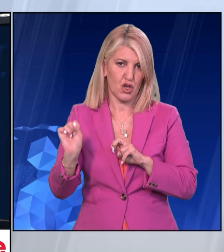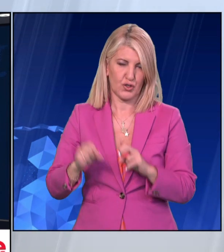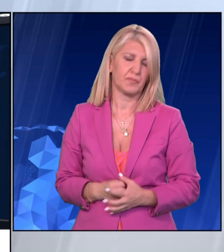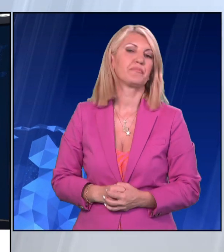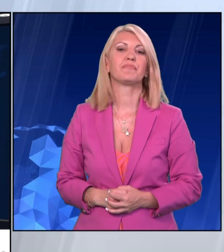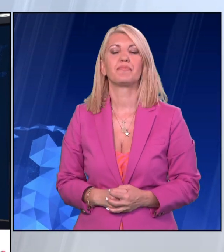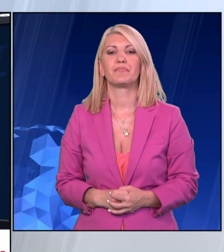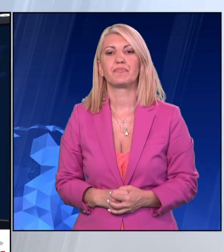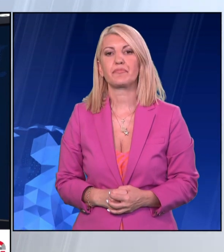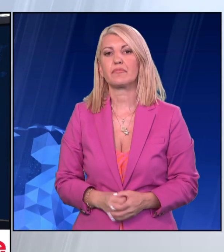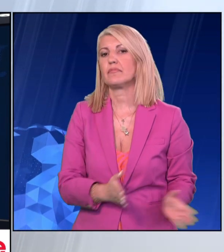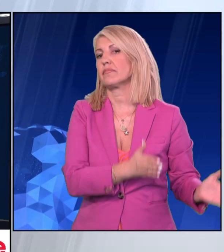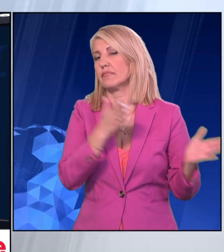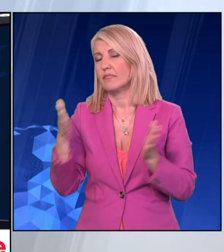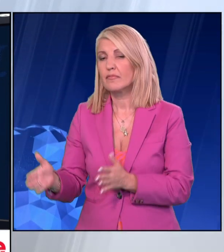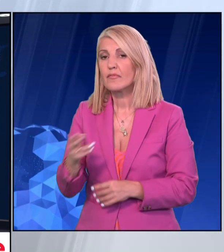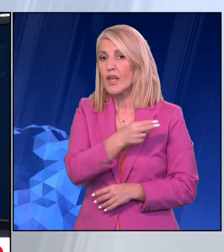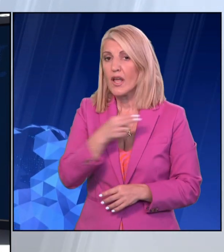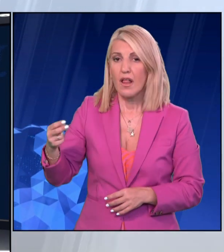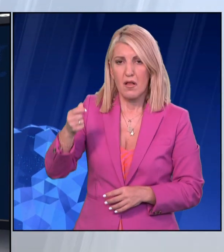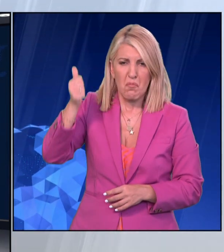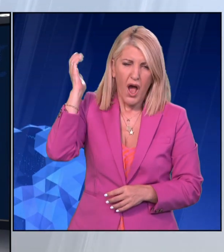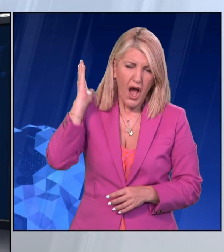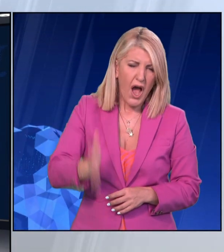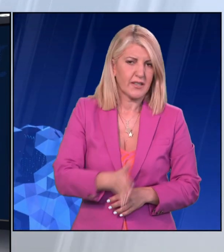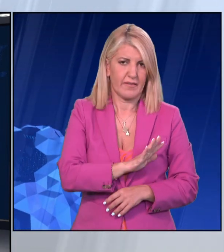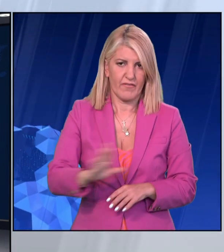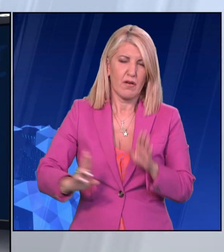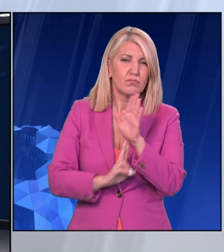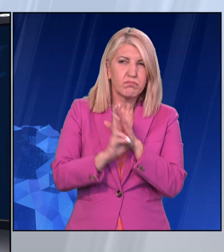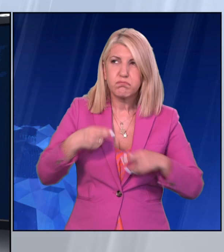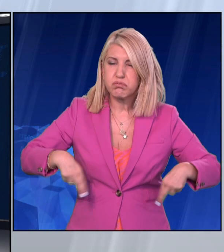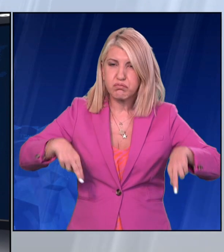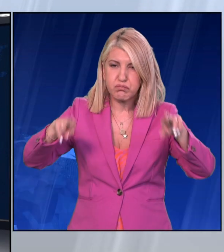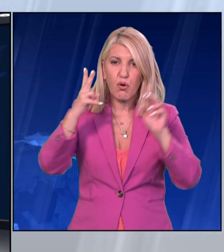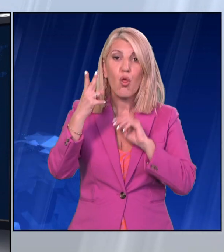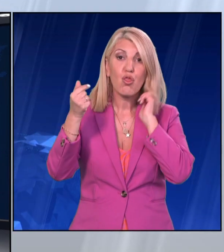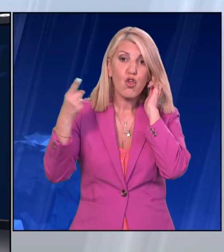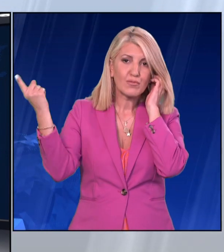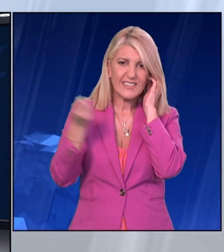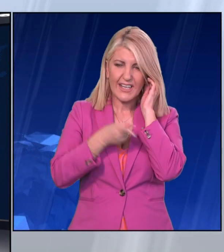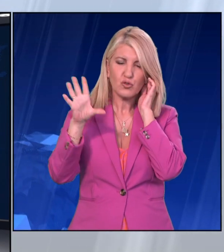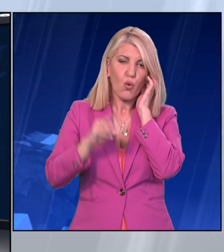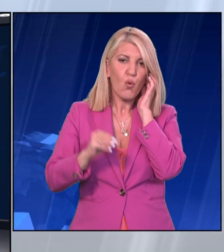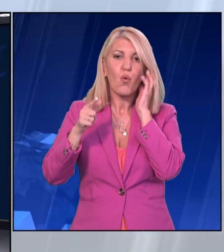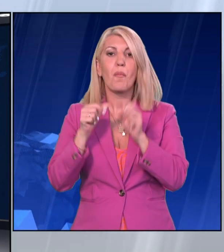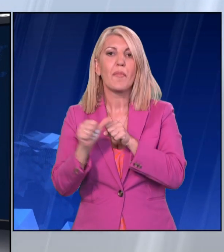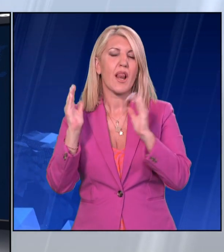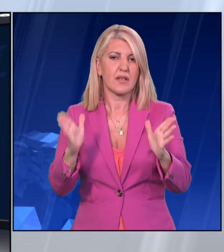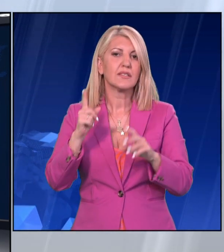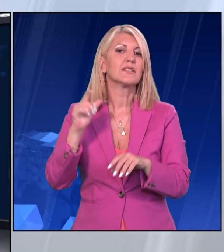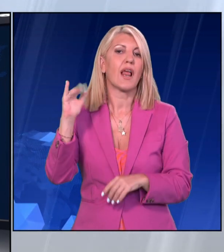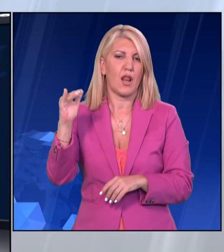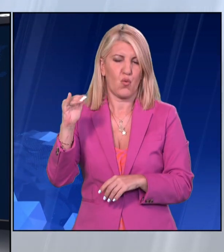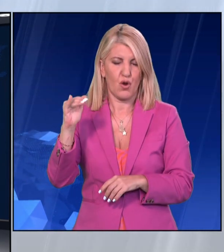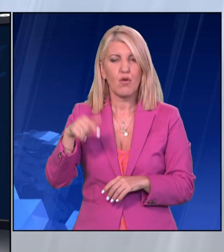Στο μέτωπο της ακρίβειας τώρα, στο 2,5% ο πληθωρισμός του Ιουλίου, όπως τον κατέγραψε η Ελληνική Στατιστική Αρχή, με τις τιμές των τροφίμων